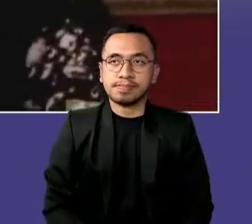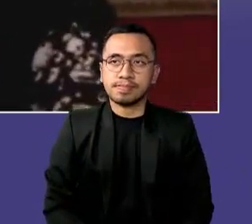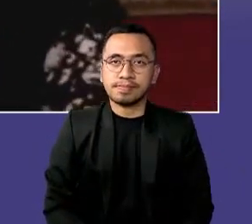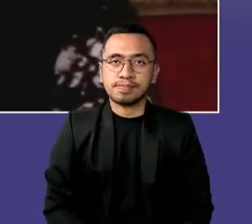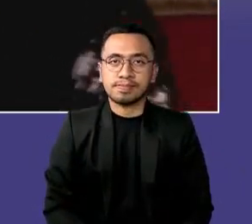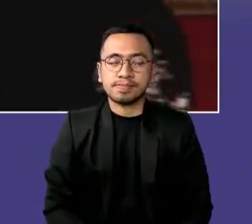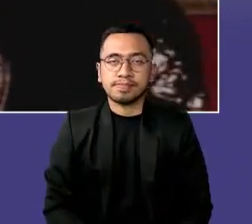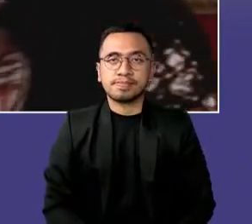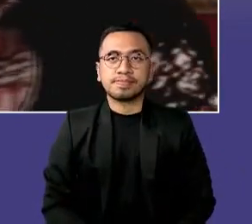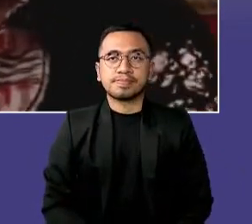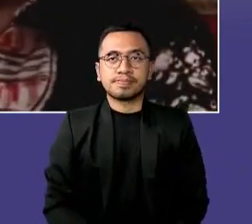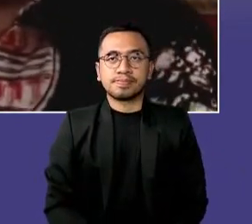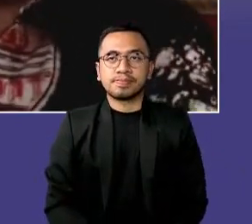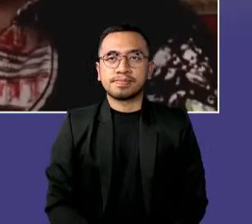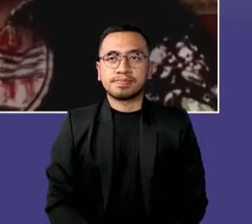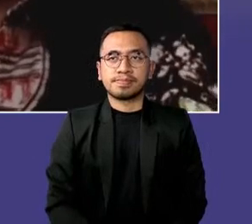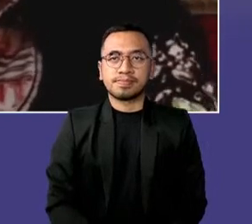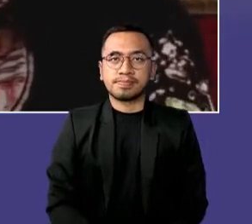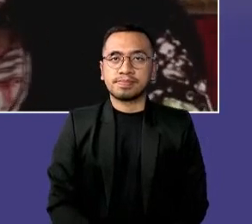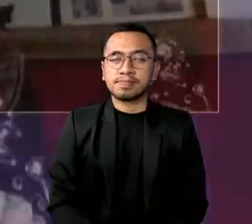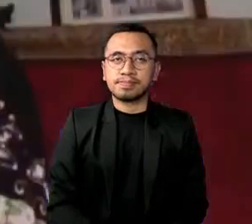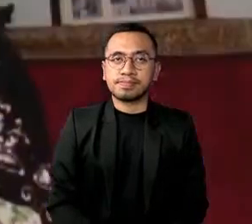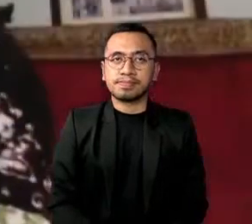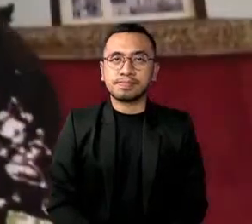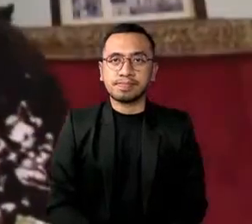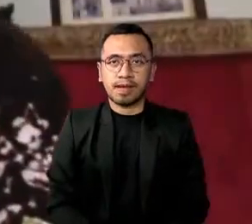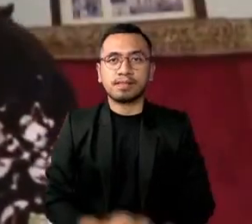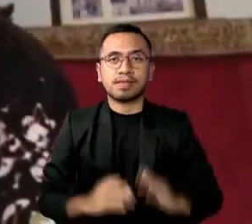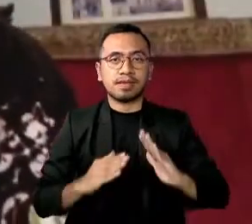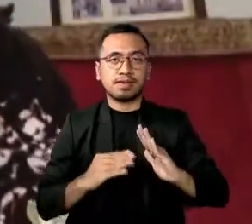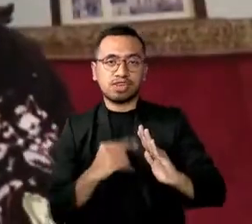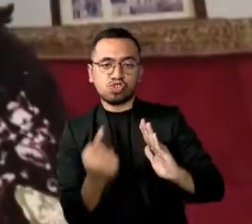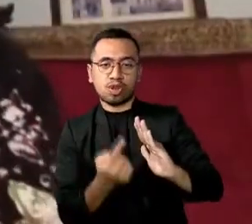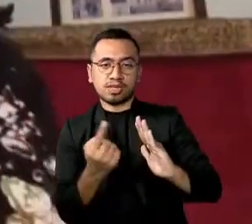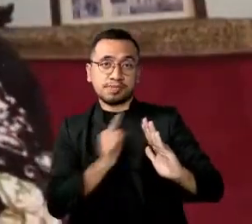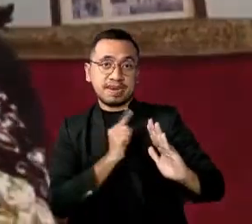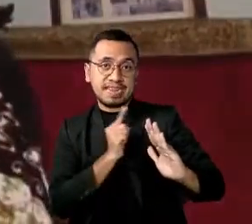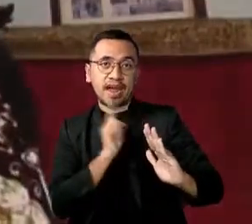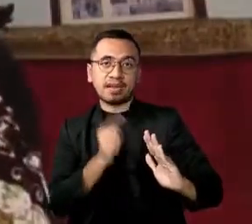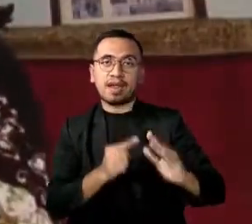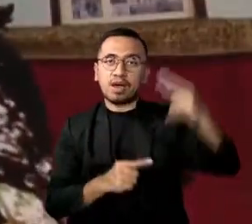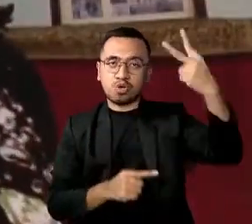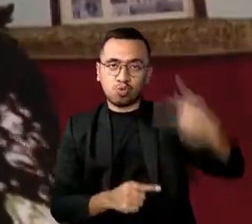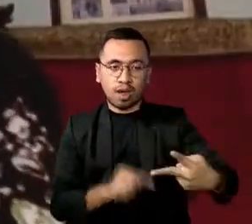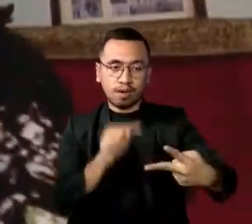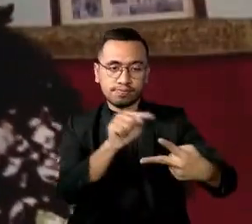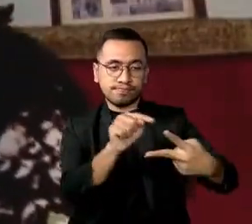isolasi Mandiri ada 22 tempat yang